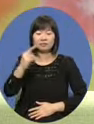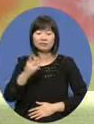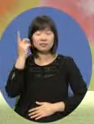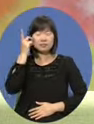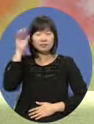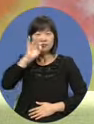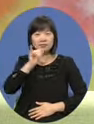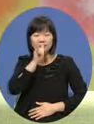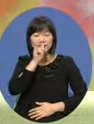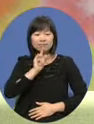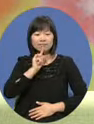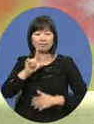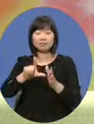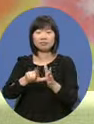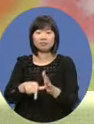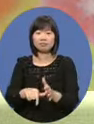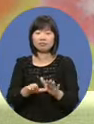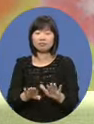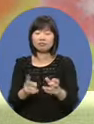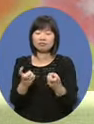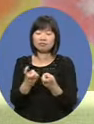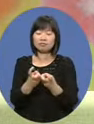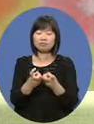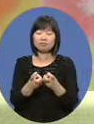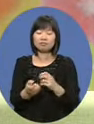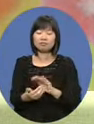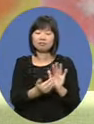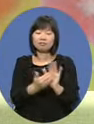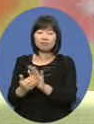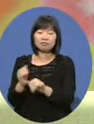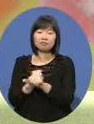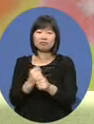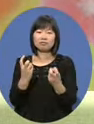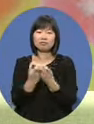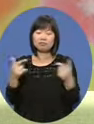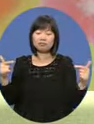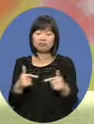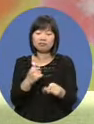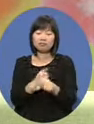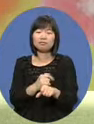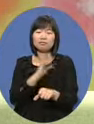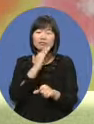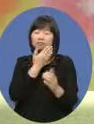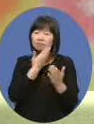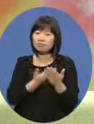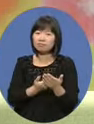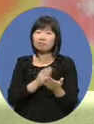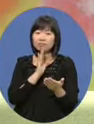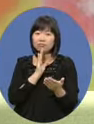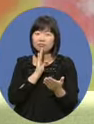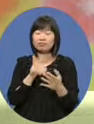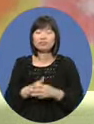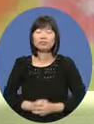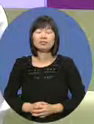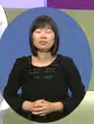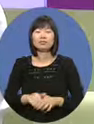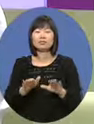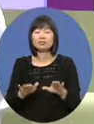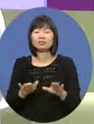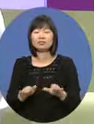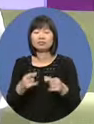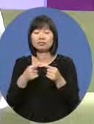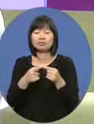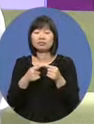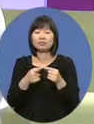찾아요. 이랬을 경우에는 어떻게 절제해야 되는지 어떻게 줄여나가야 되는지 이것도 굉장히 중요하잖아요. 네네. 그래서 이제